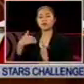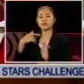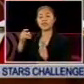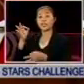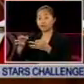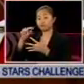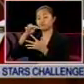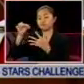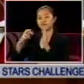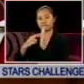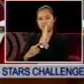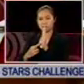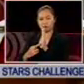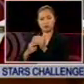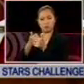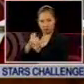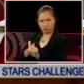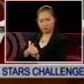natupad sa inyong